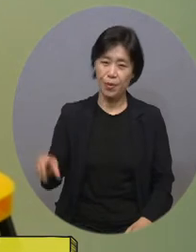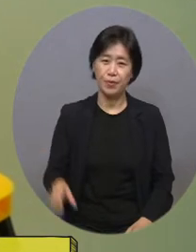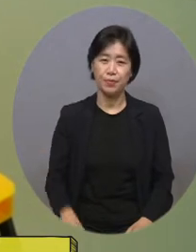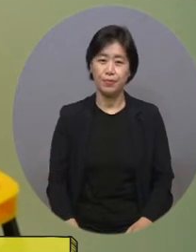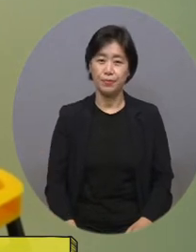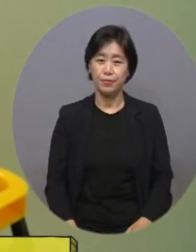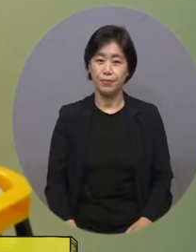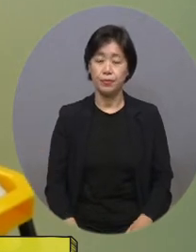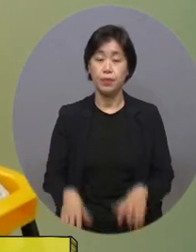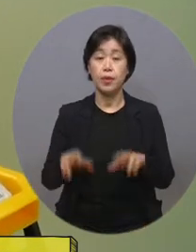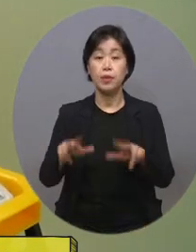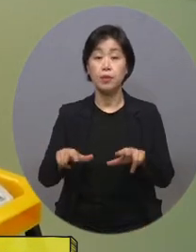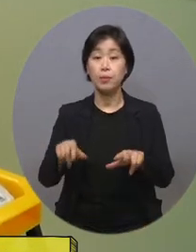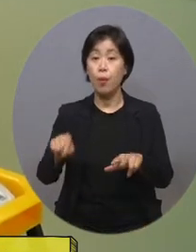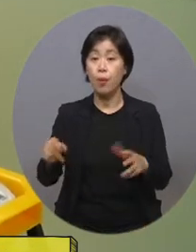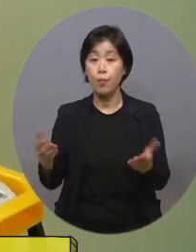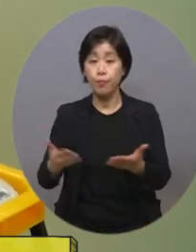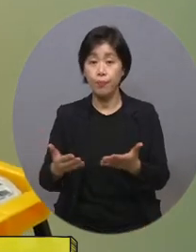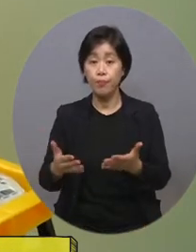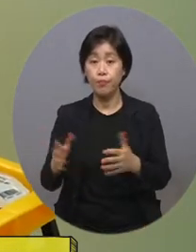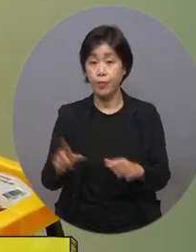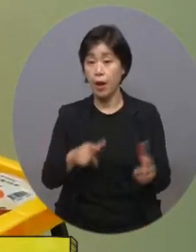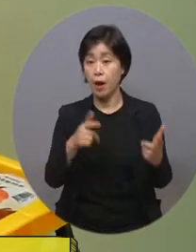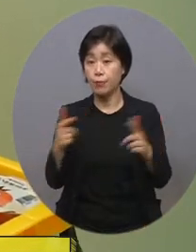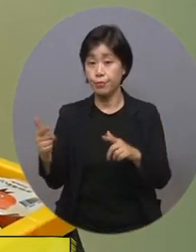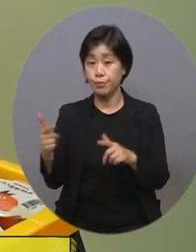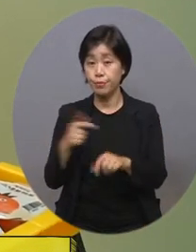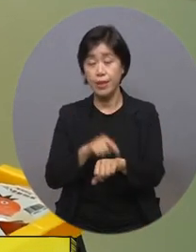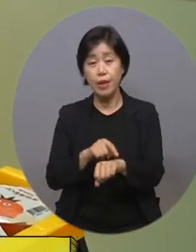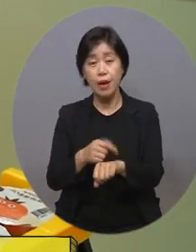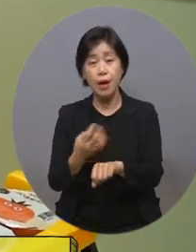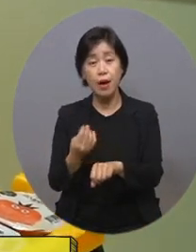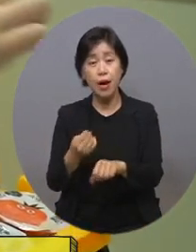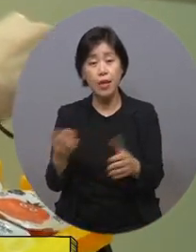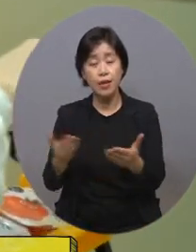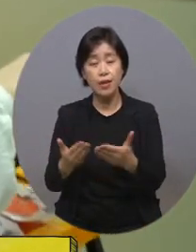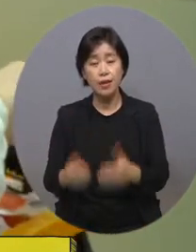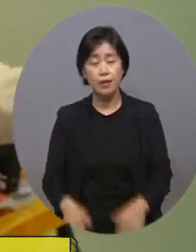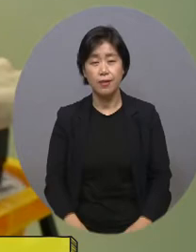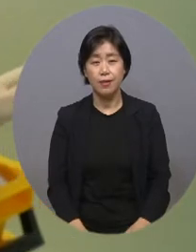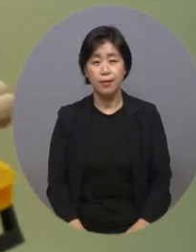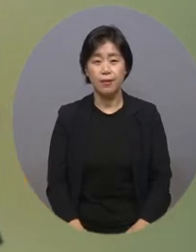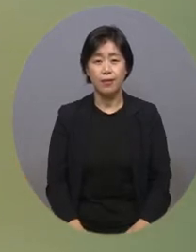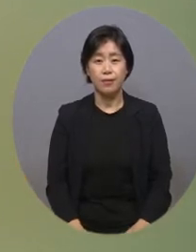그러면 지금 이 일은 그러면 하루에 몇 시간 정도 일을 하세요?